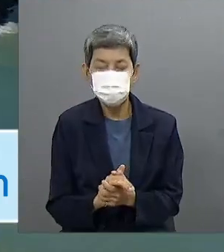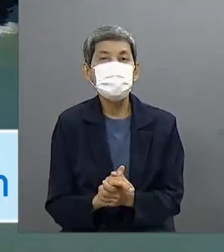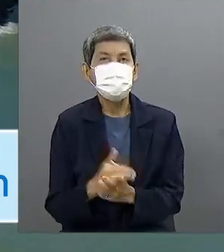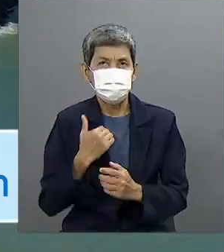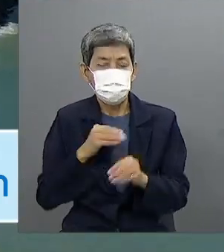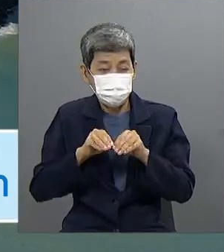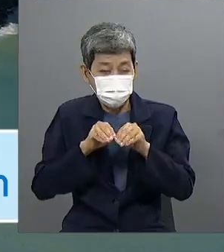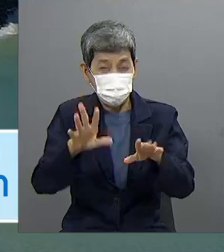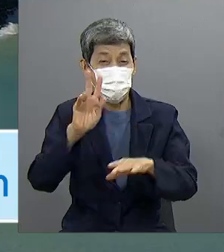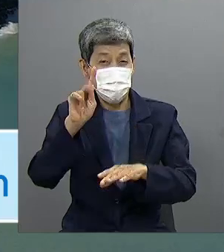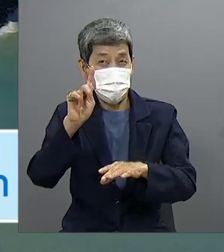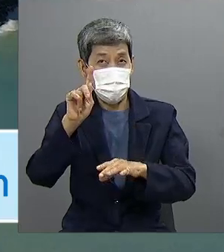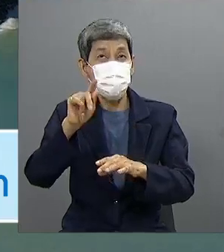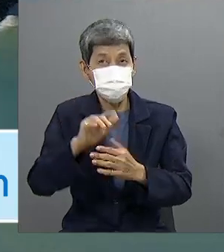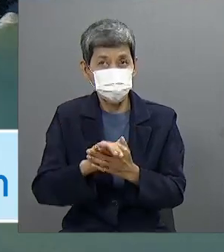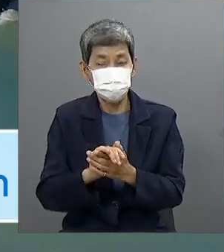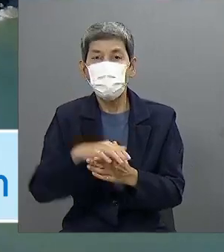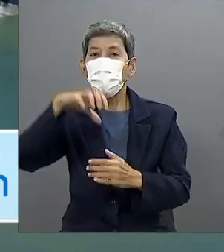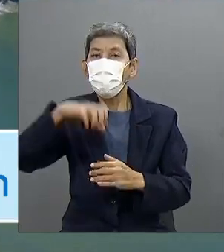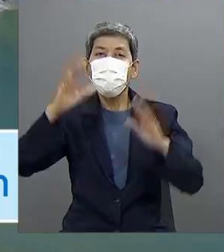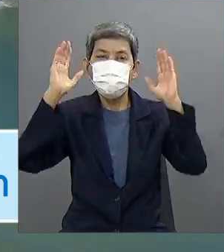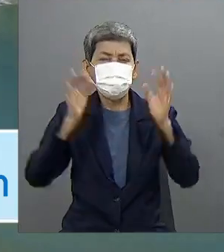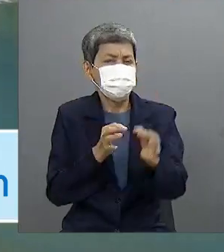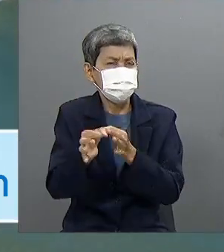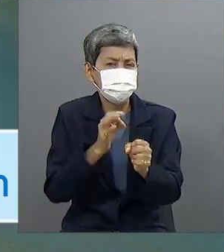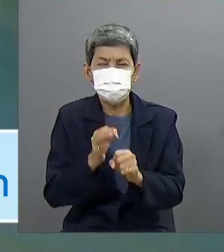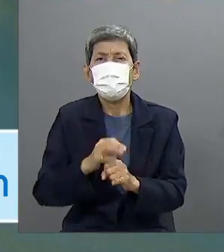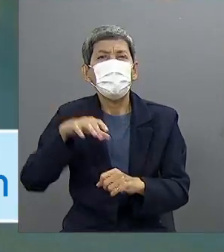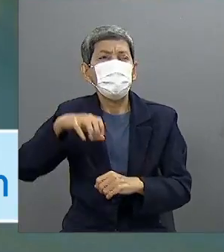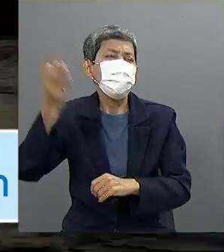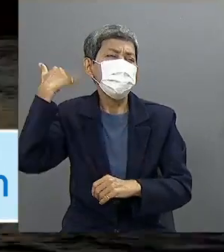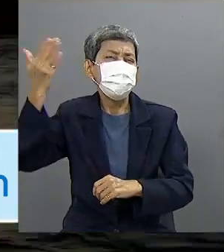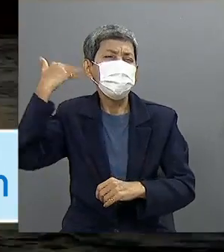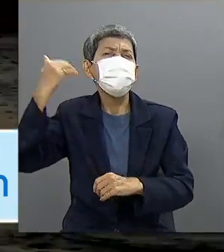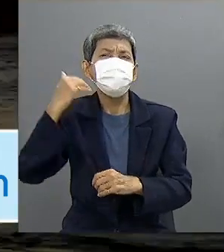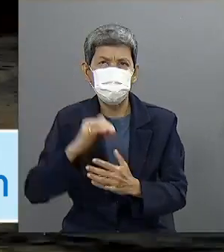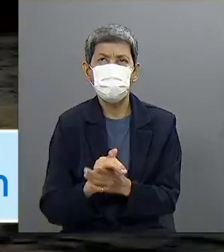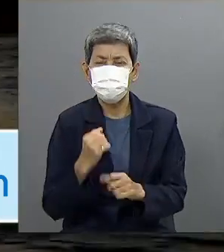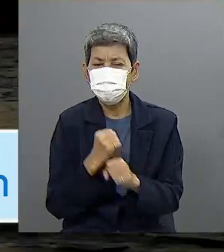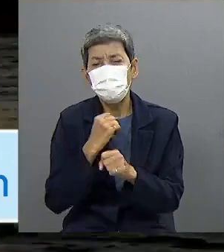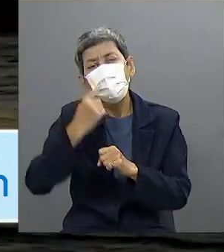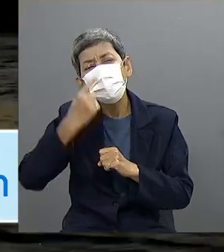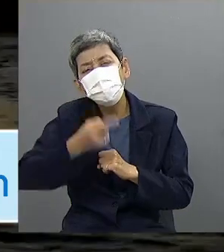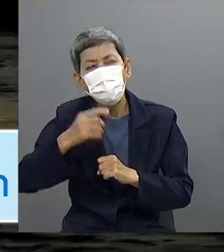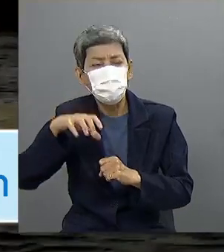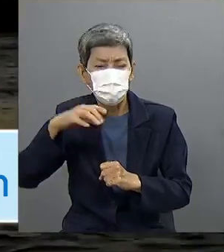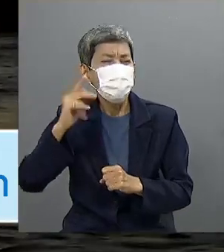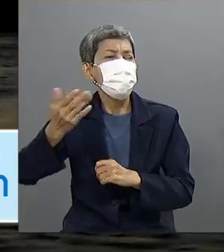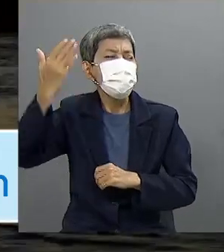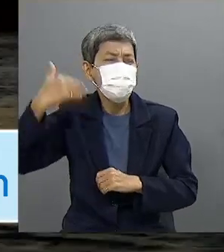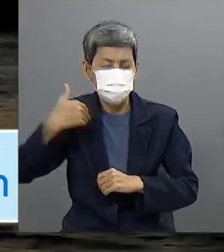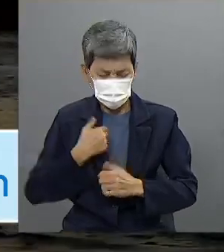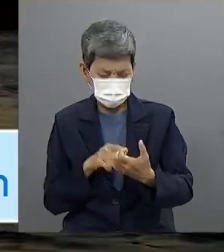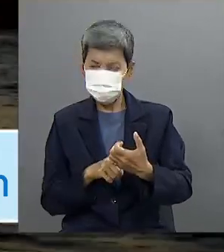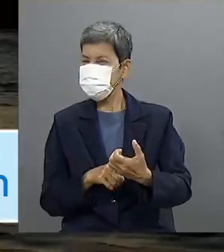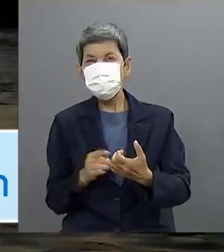ลนี้เนี่ยนะคะทางกรมประชาสัมพันธ์ได้ชี้แจงว่าเป็นข่าวเก่าใช่ไหมคะ เป็นข่าวเก่าครับแล้วก็เช่นเคยพอมันเป็นข่าวเก่าเนี่ยมันก็มีคนไม่หวังดีมาเผย